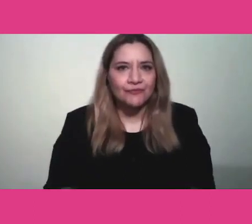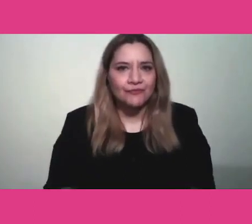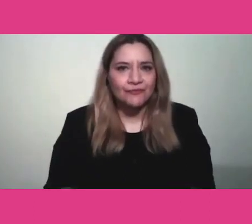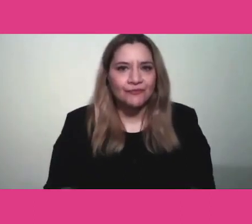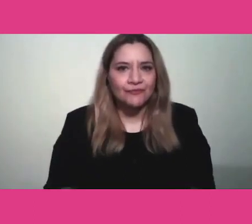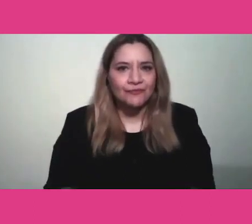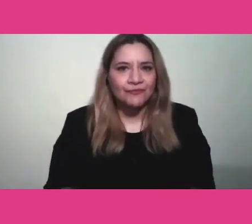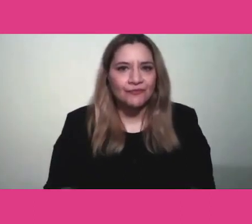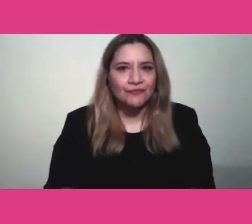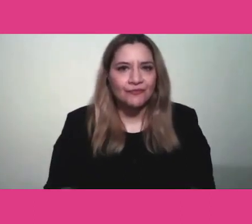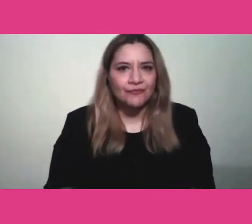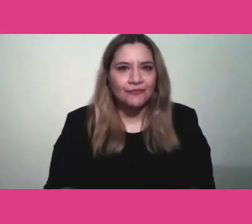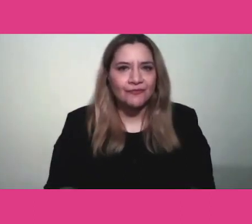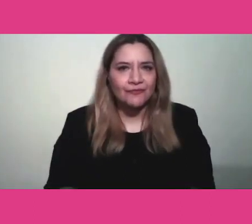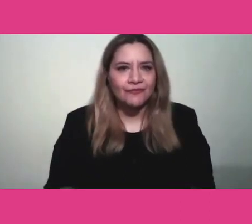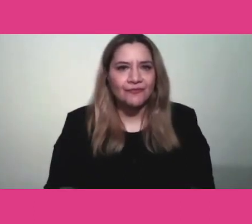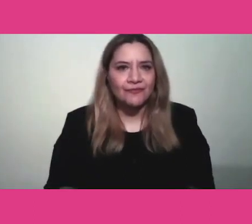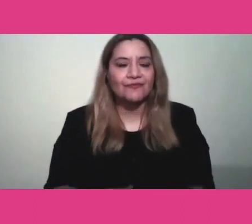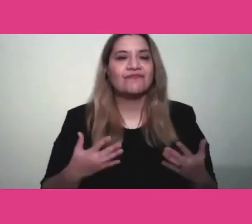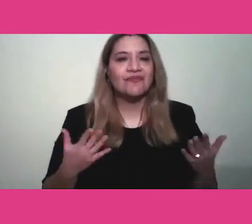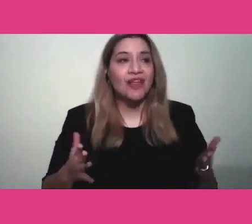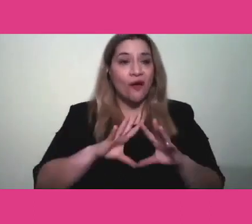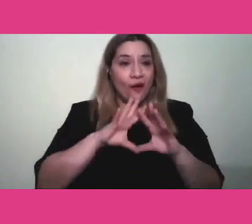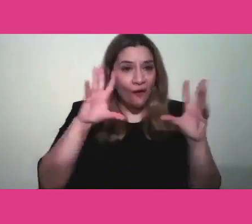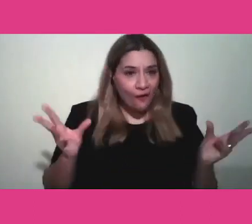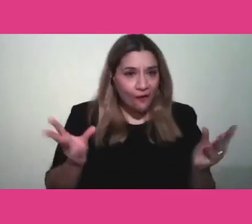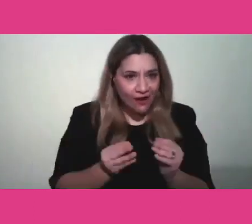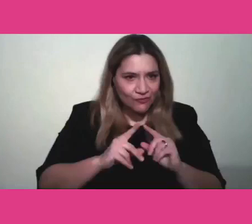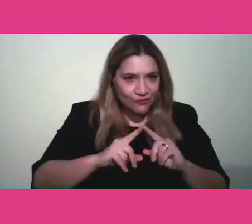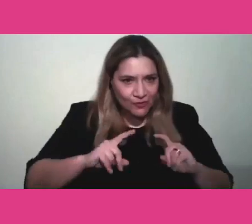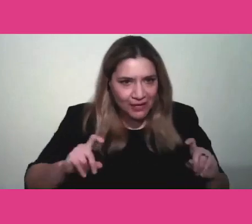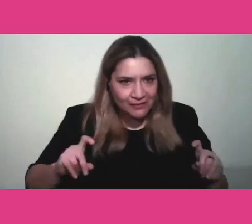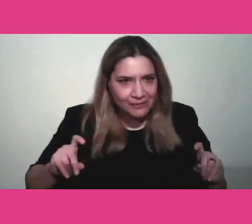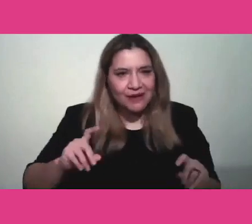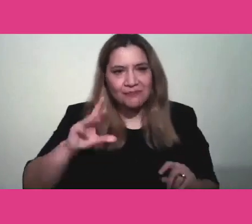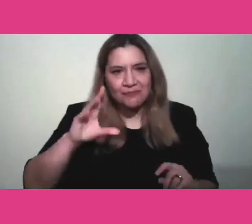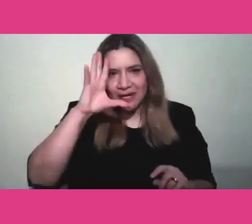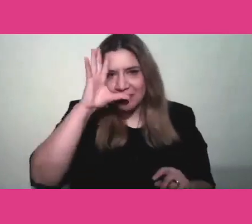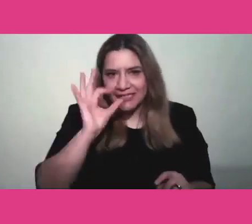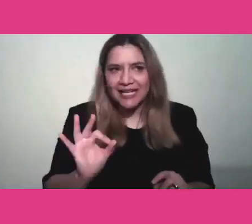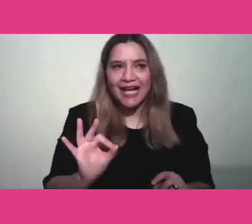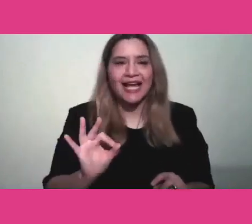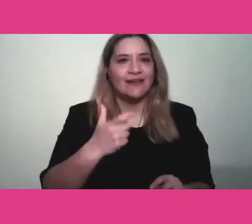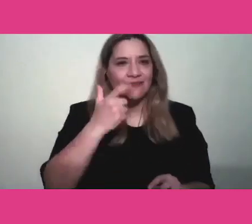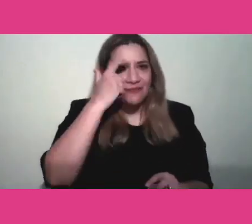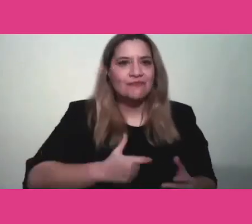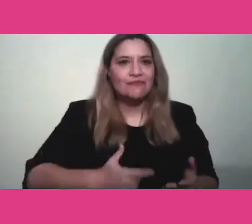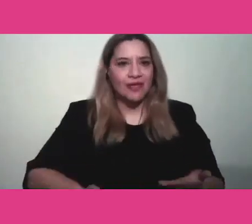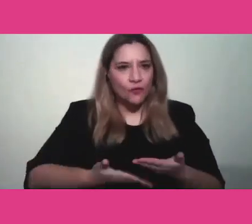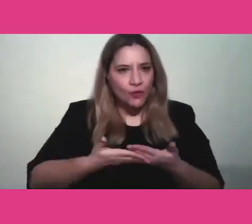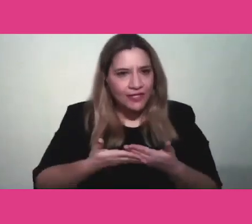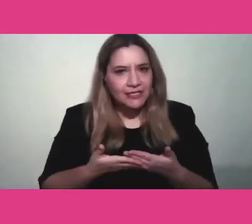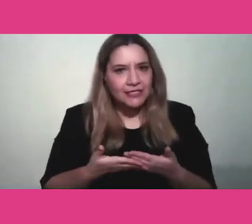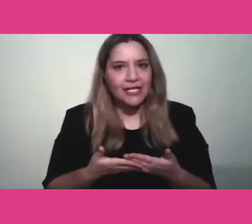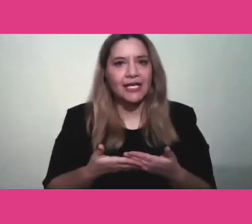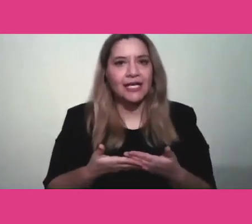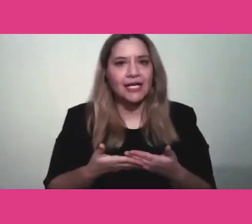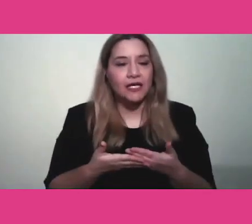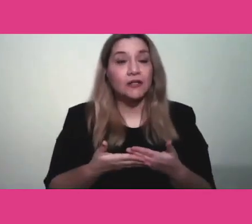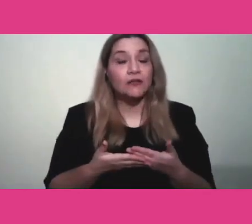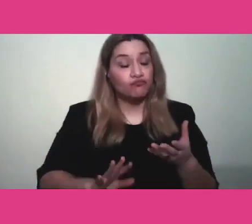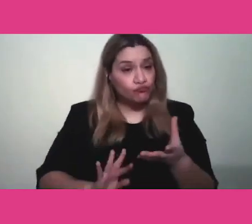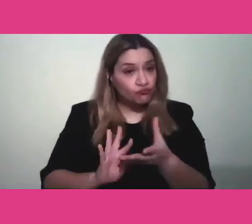πραγματικά όλο αυτό το πράγμα με βοήθησε να